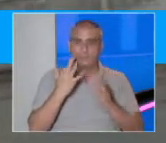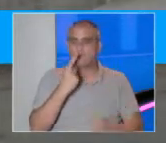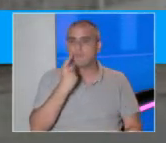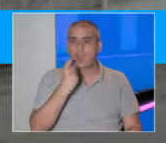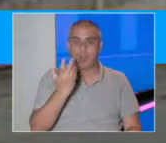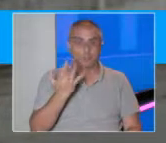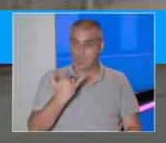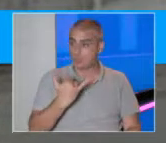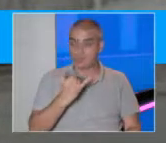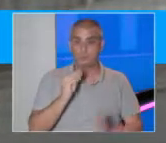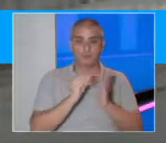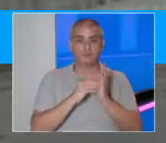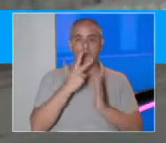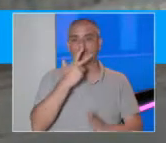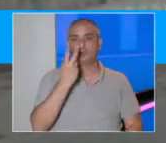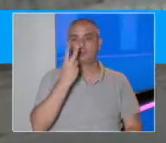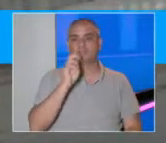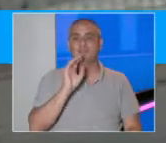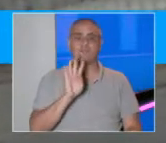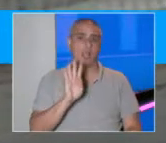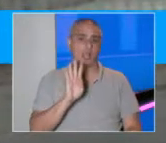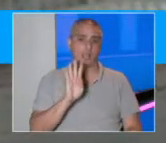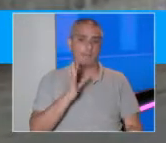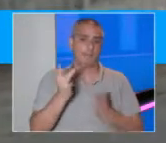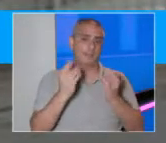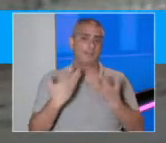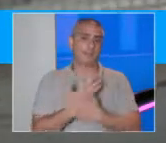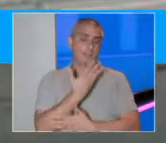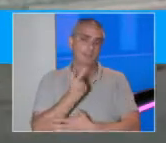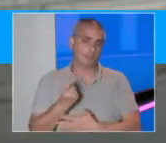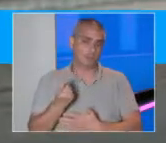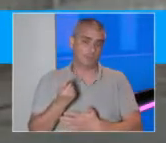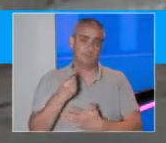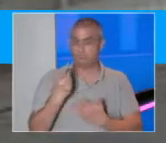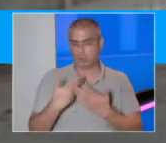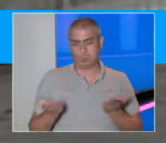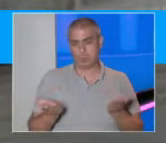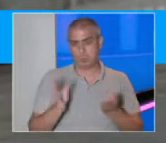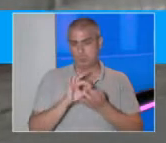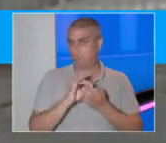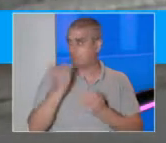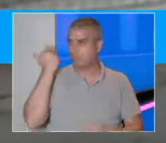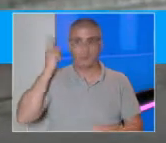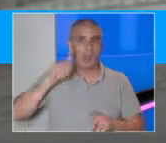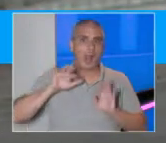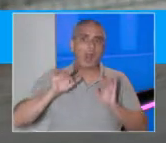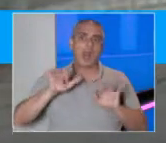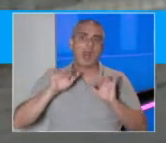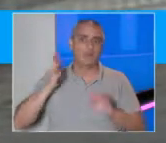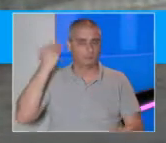מאות. למשל, היום נרשמו 324 נדבקים חדשים, שזה כלום לעומת האלפים